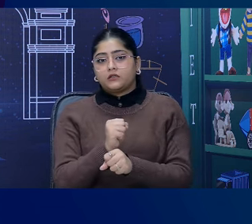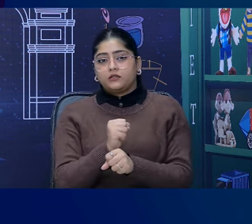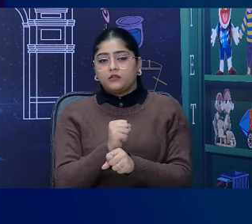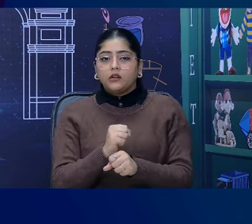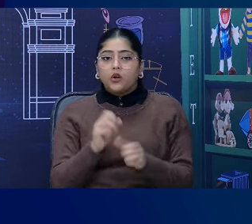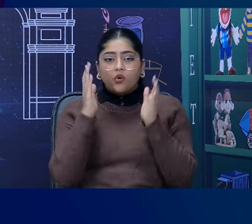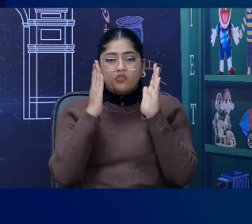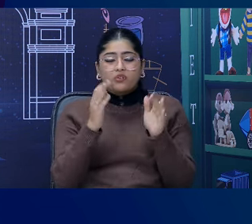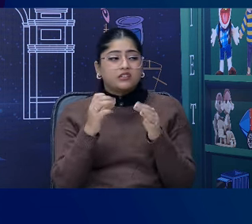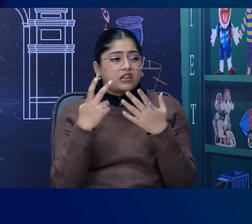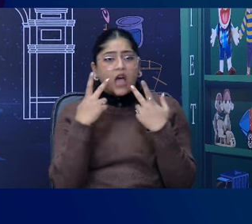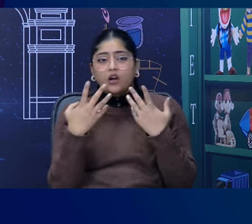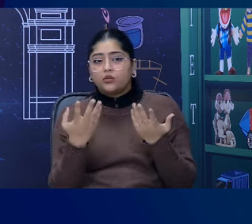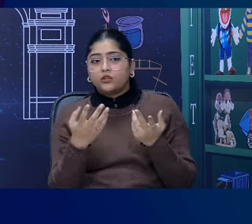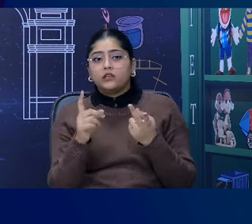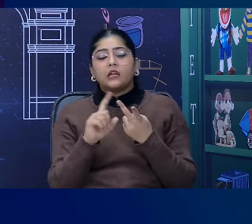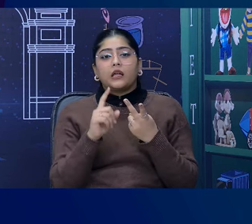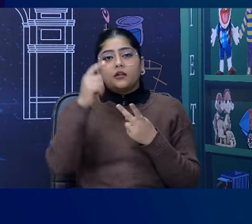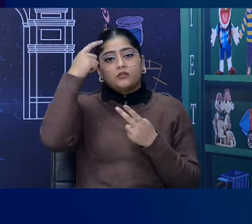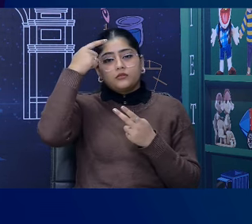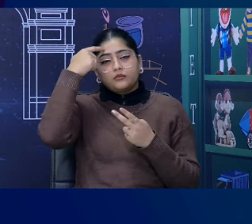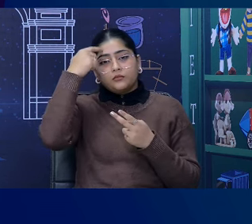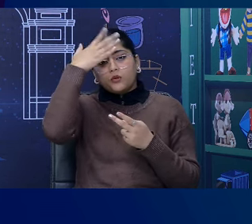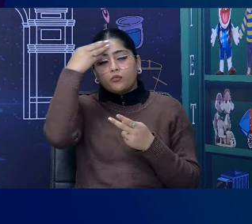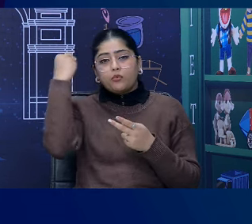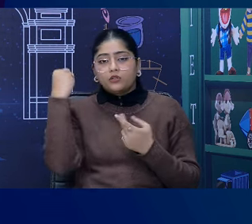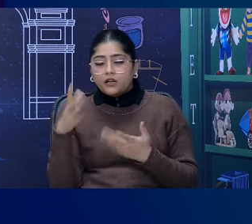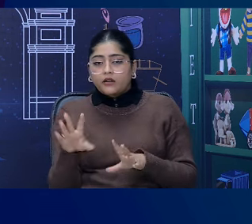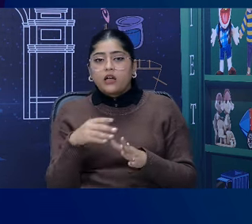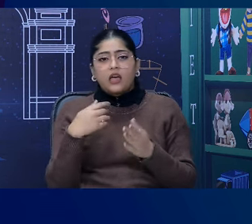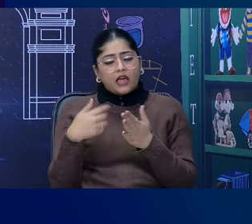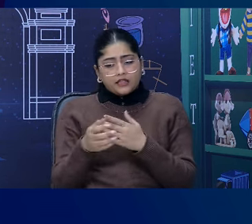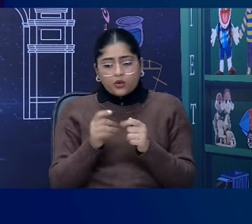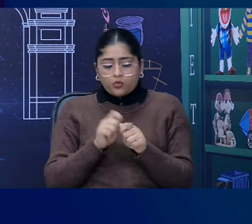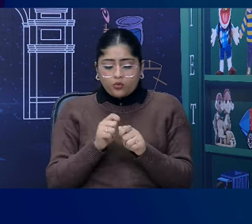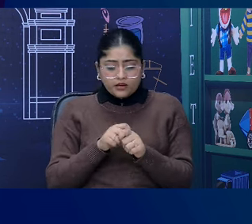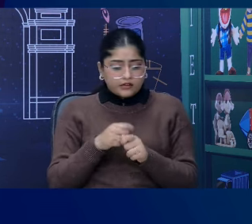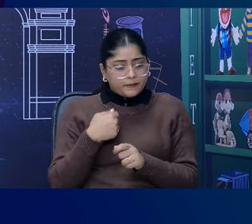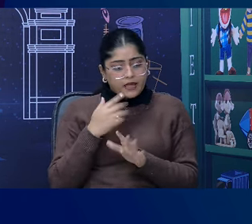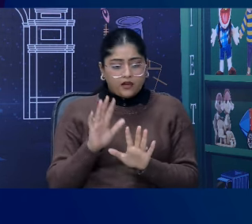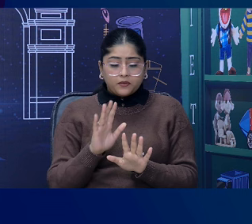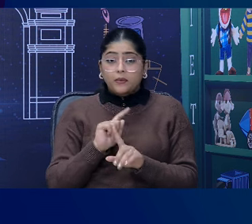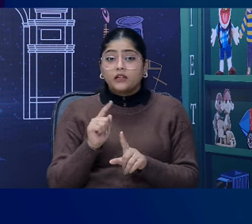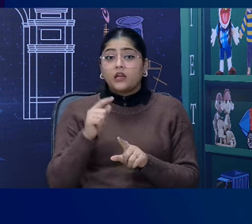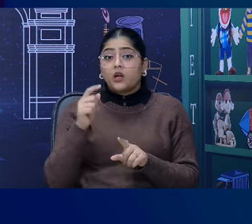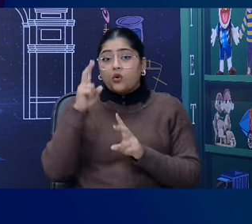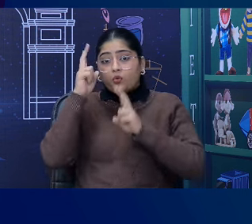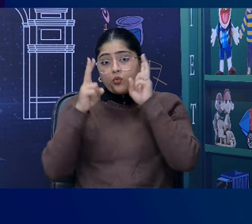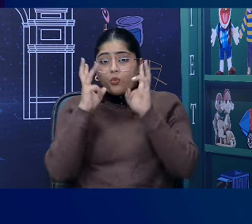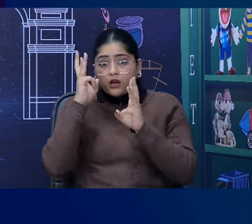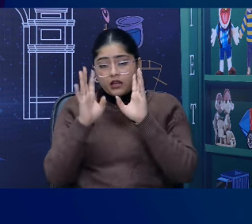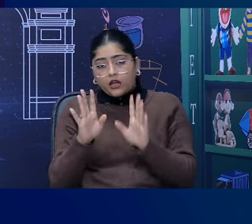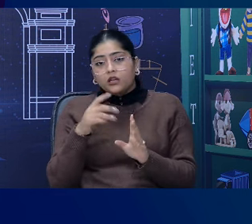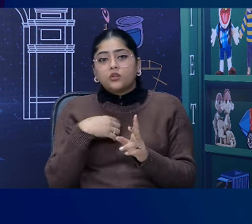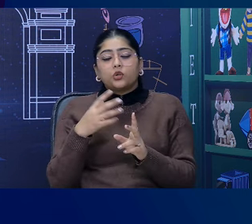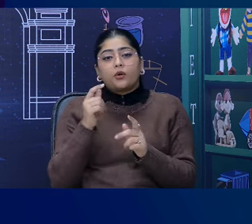नहीं दे पाएंगे मेमोरी लैप्स यह हम सबके साथ होता है कोई काम दिया लेकिन कुछ परेशानी चल रही है वो काम भूल गए डिसीजंस नहीं